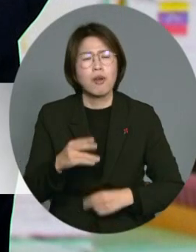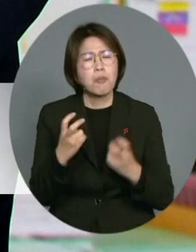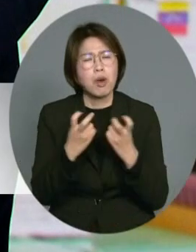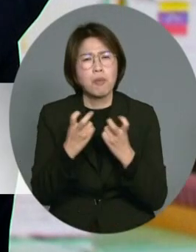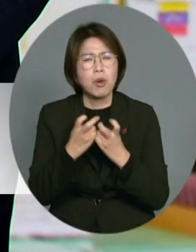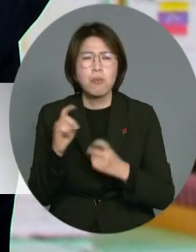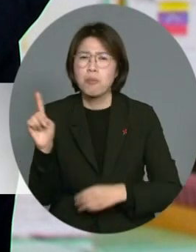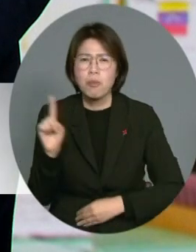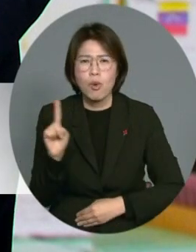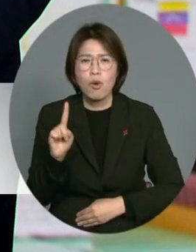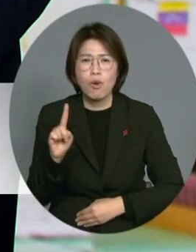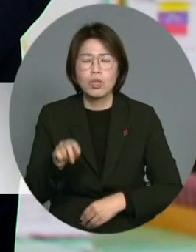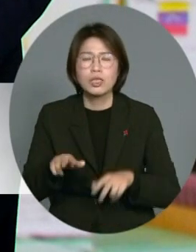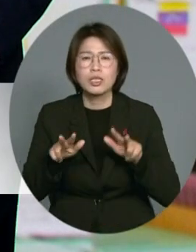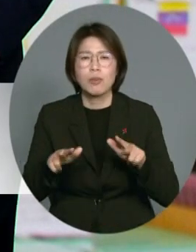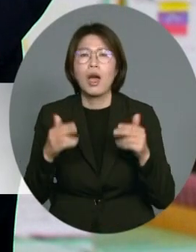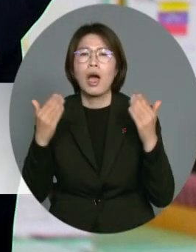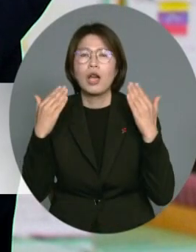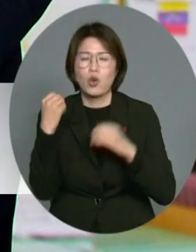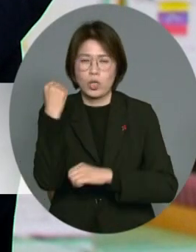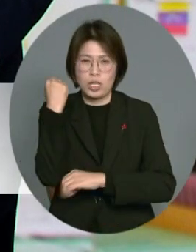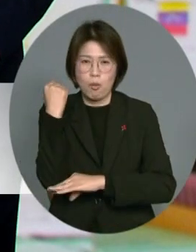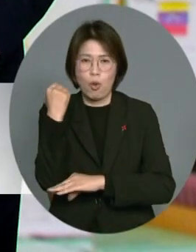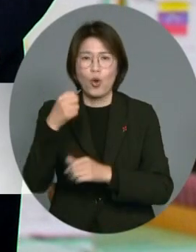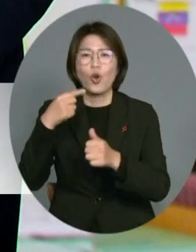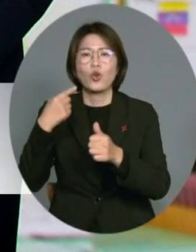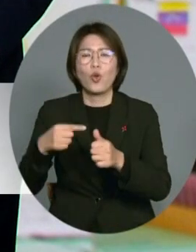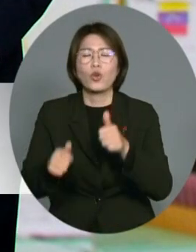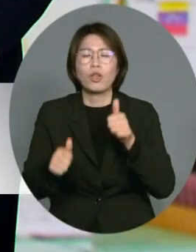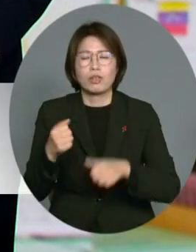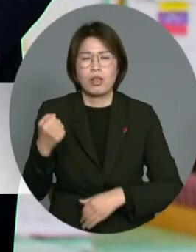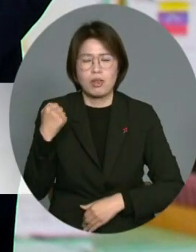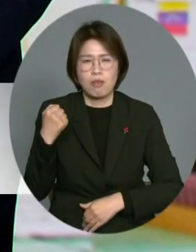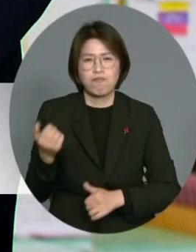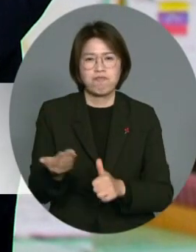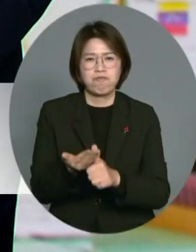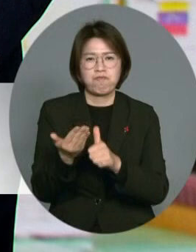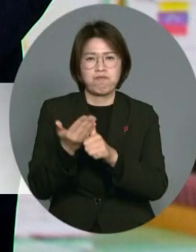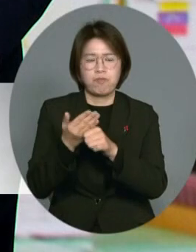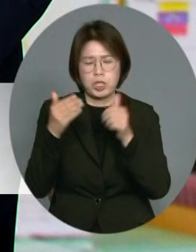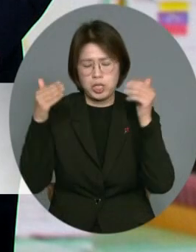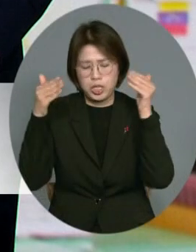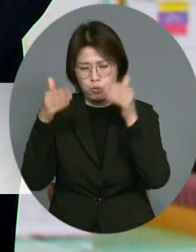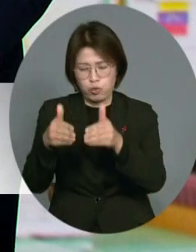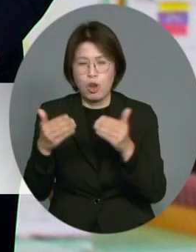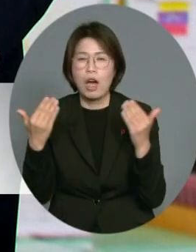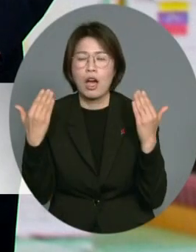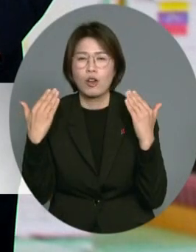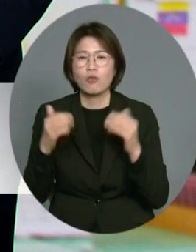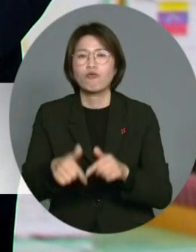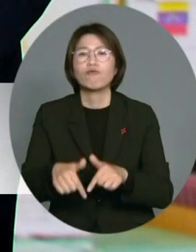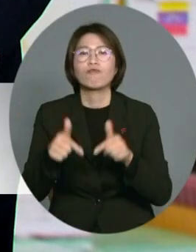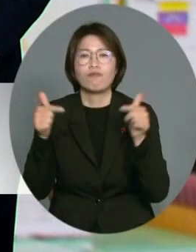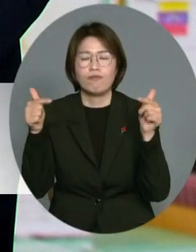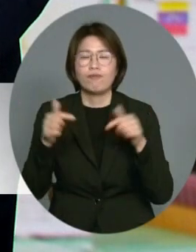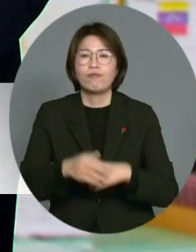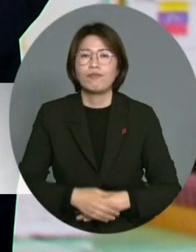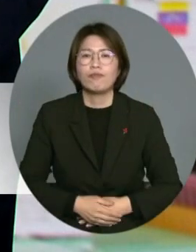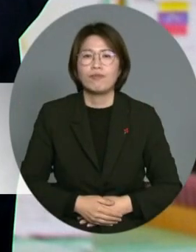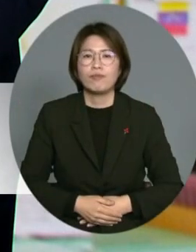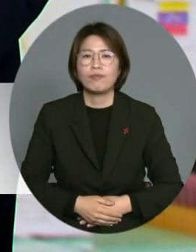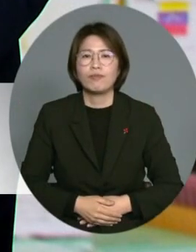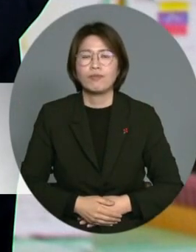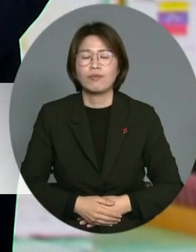있을까? 지금은 학교의 기본, 교육 경쟁력을 키우는 데 역량을 집중하는 학교들이 늘고 있습니다. 조재한